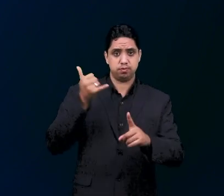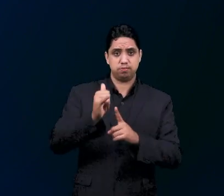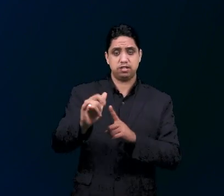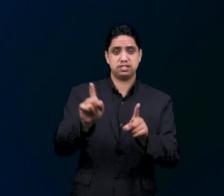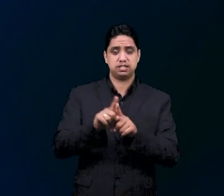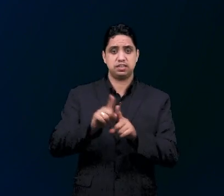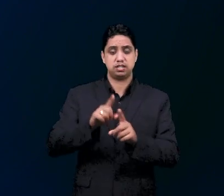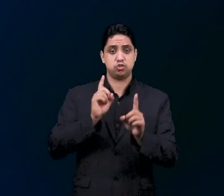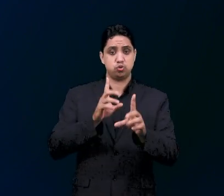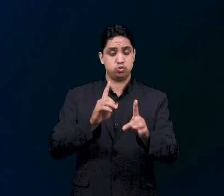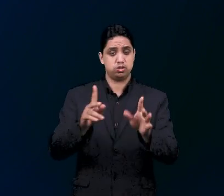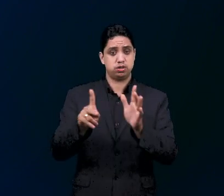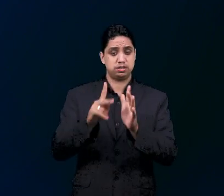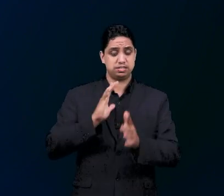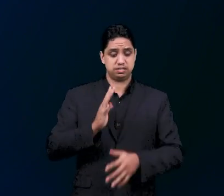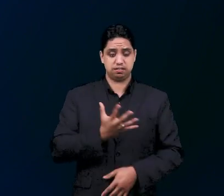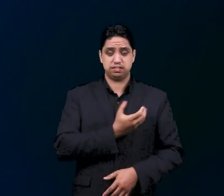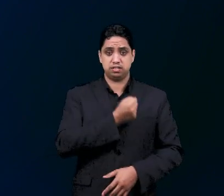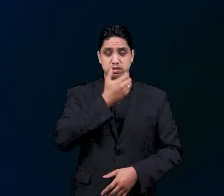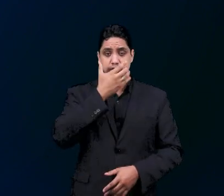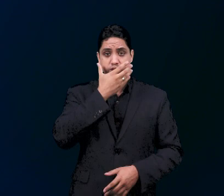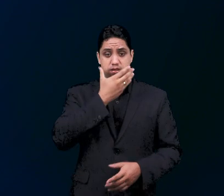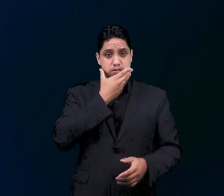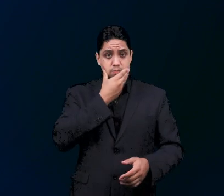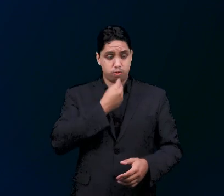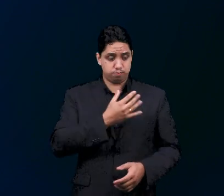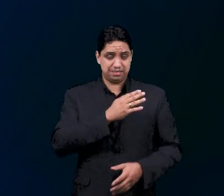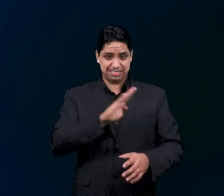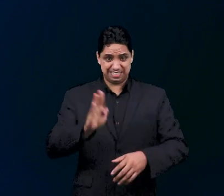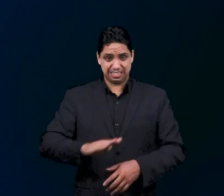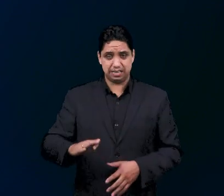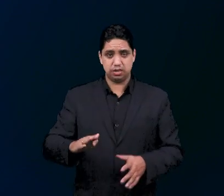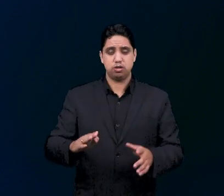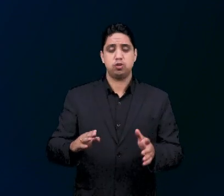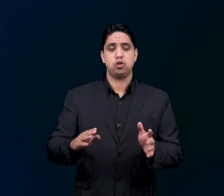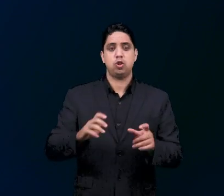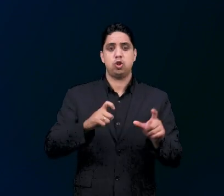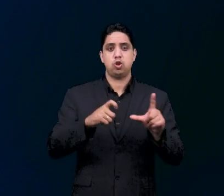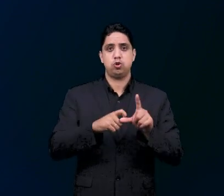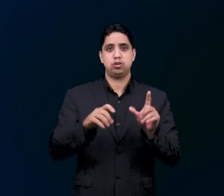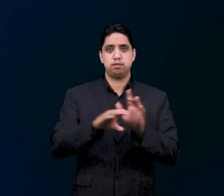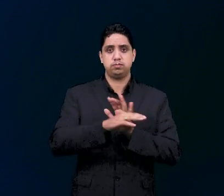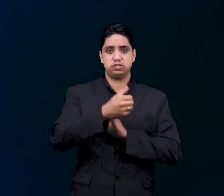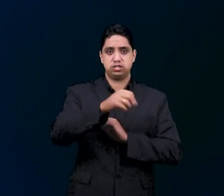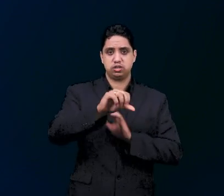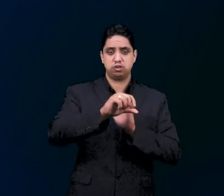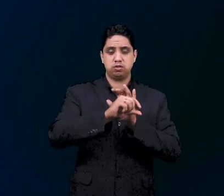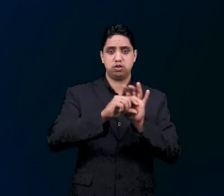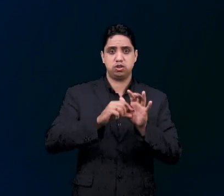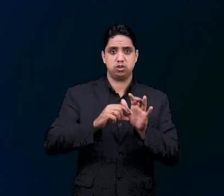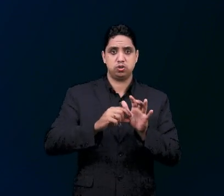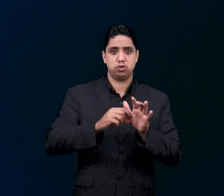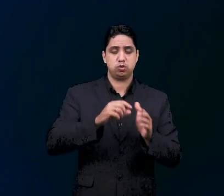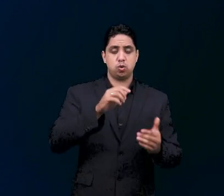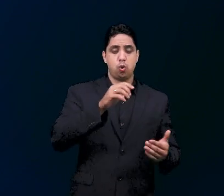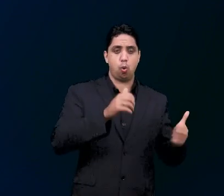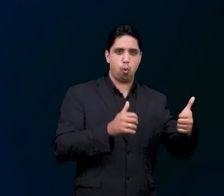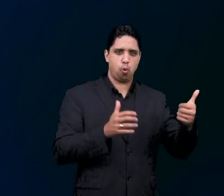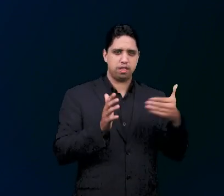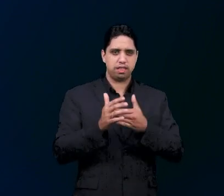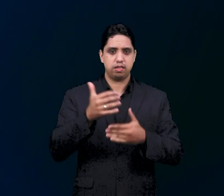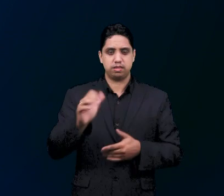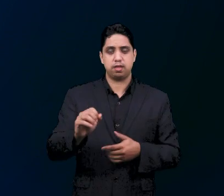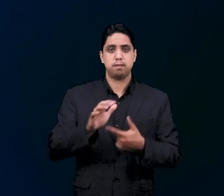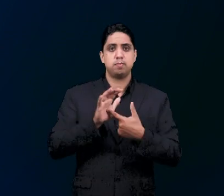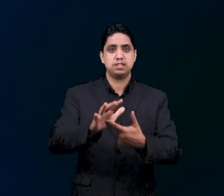la doctrine du salut dans la vie de Zachée, dans le livre de Luc, chapitre 19, versets 1 à